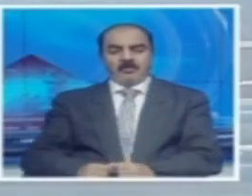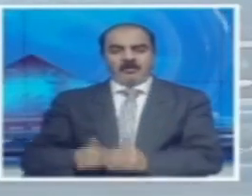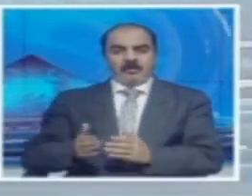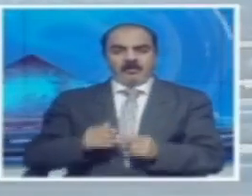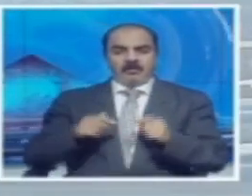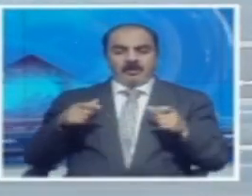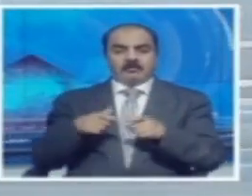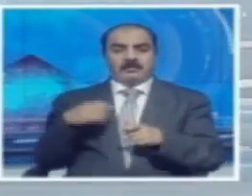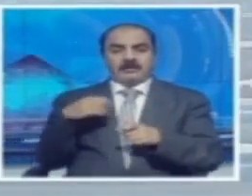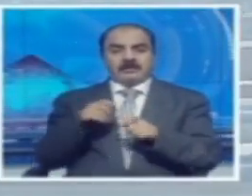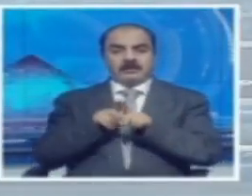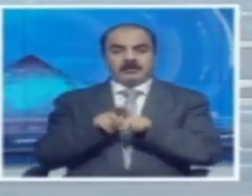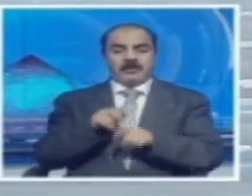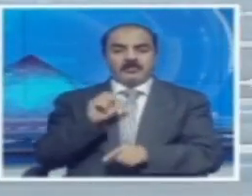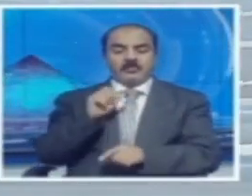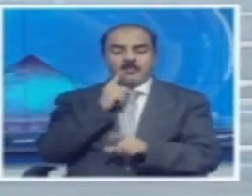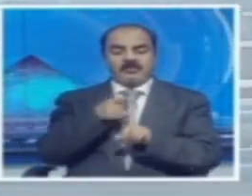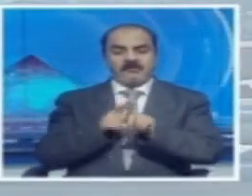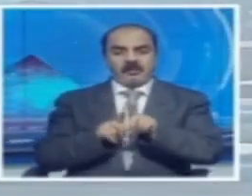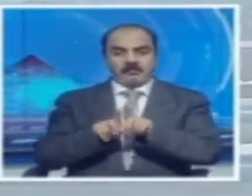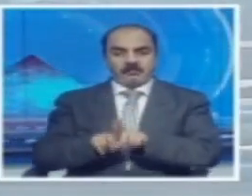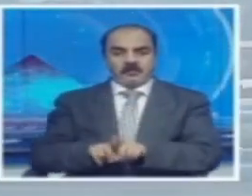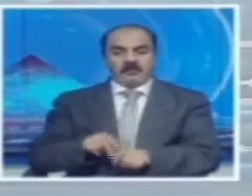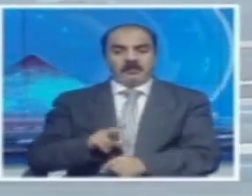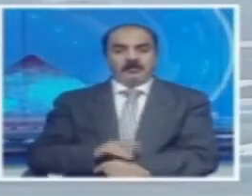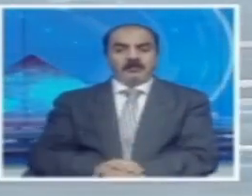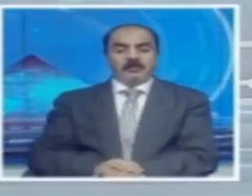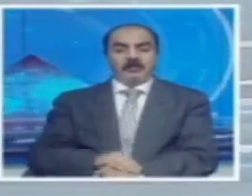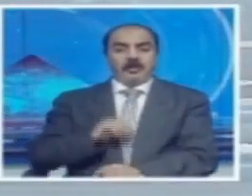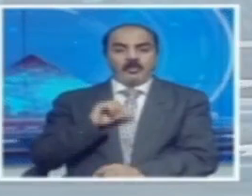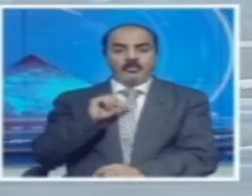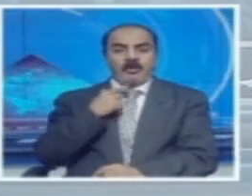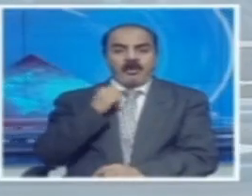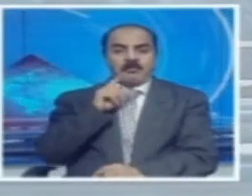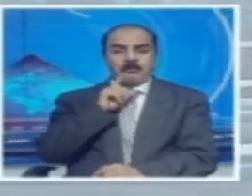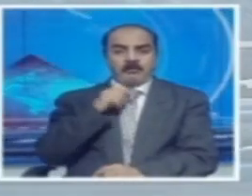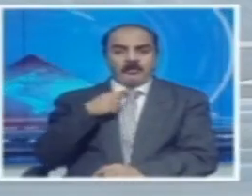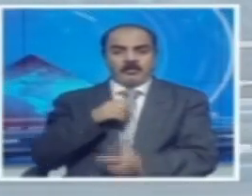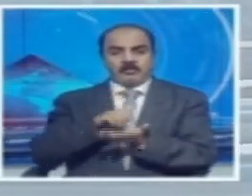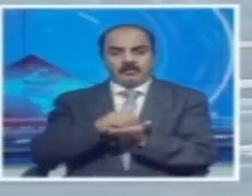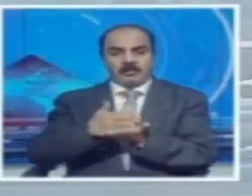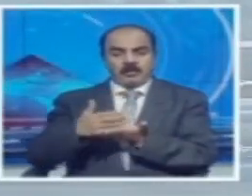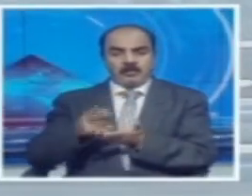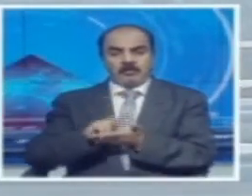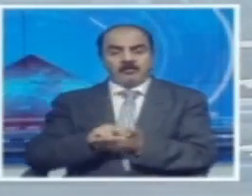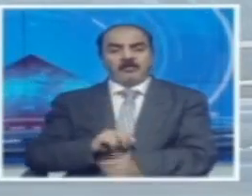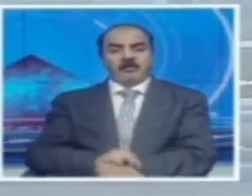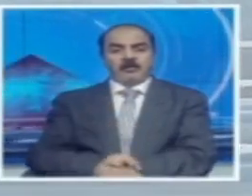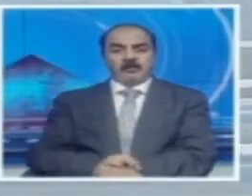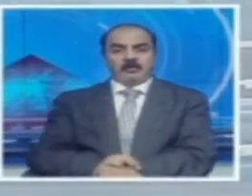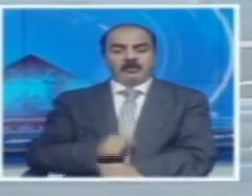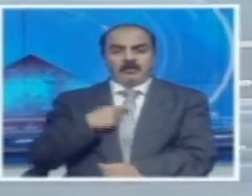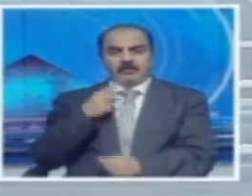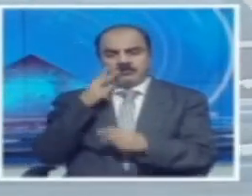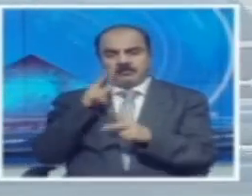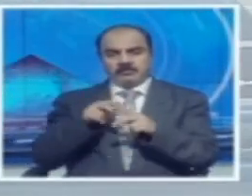جاء ذلك خلال اجتماع الرئيس السيسي مع دكتور مصطفى مدبولي رئيس مجلس الوزراء، الدكتور عاصم الجزار وزير الإسكان